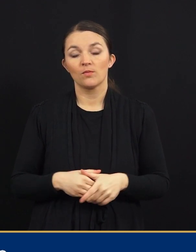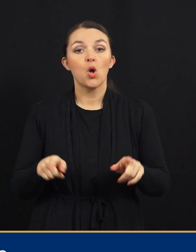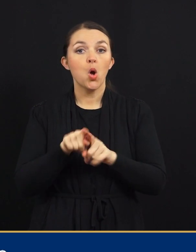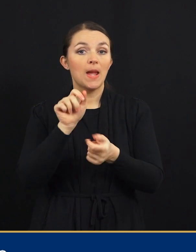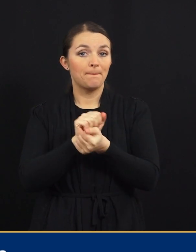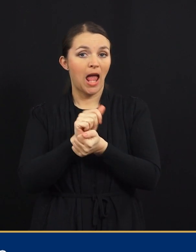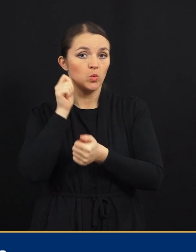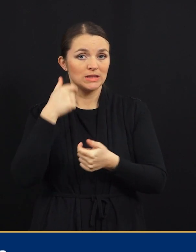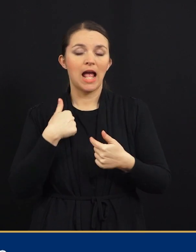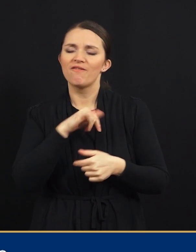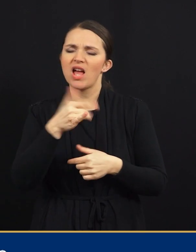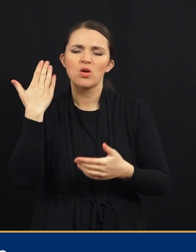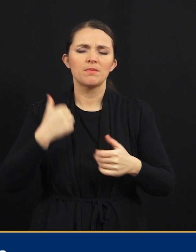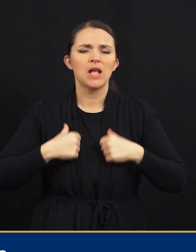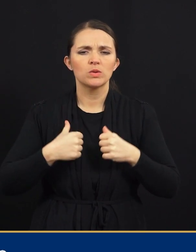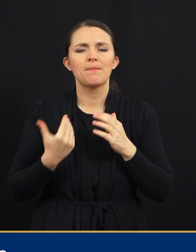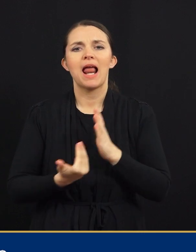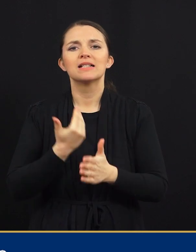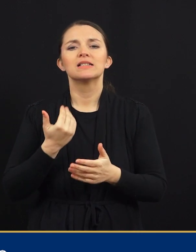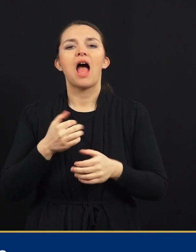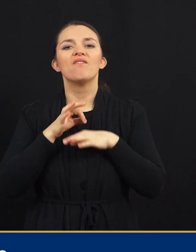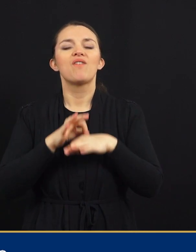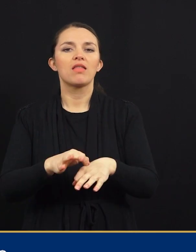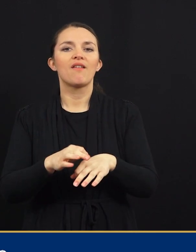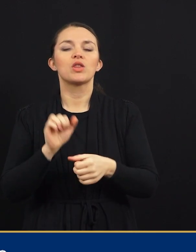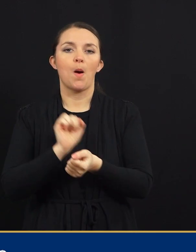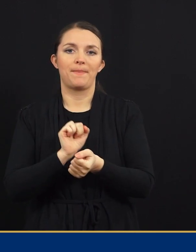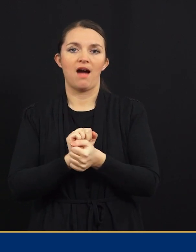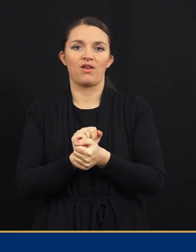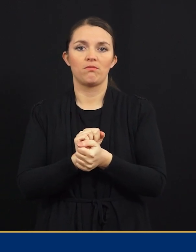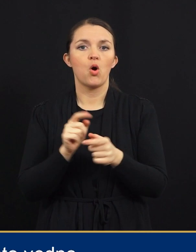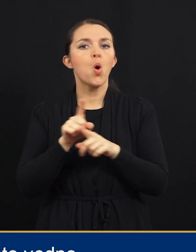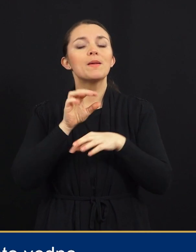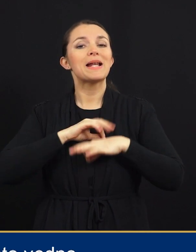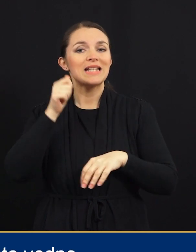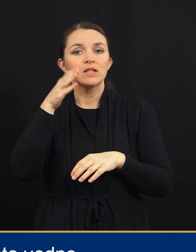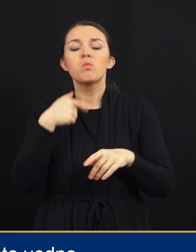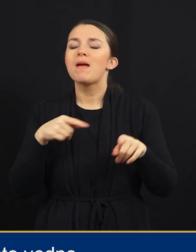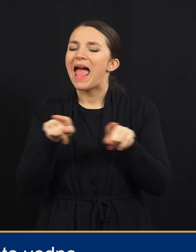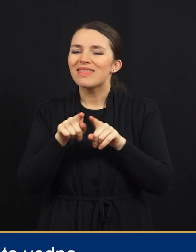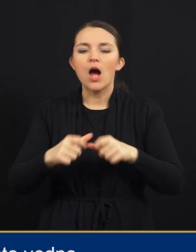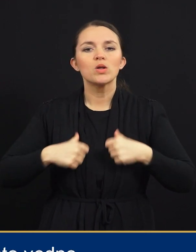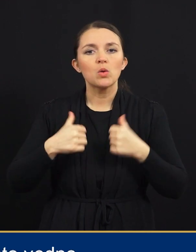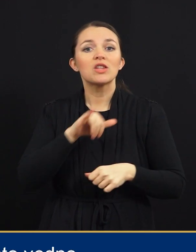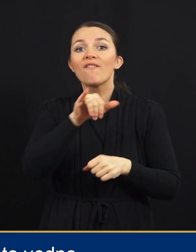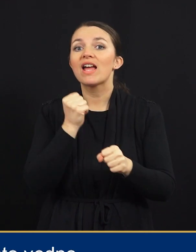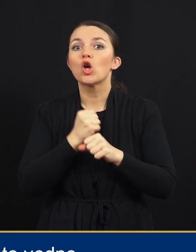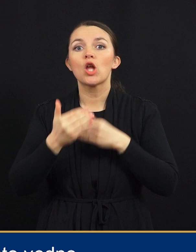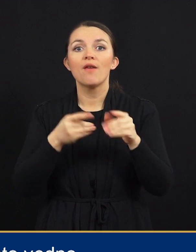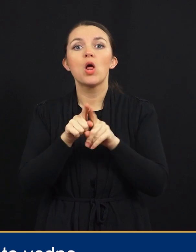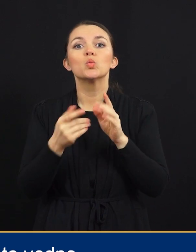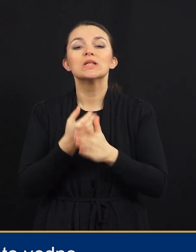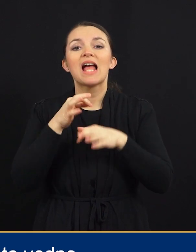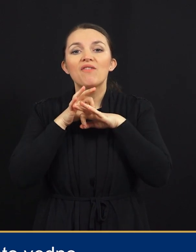Kot pravnica sem se vedno zavzemala za vladavino prava. Kot predsednica bom enako zavzeto vedno delovala tudi